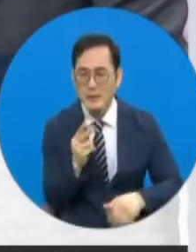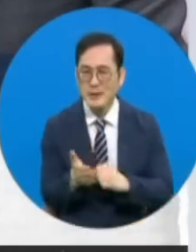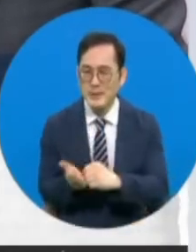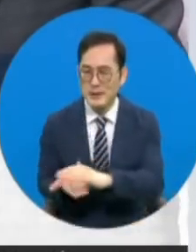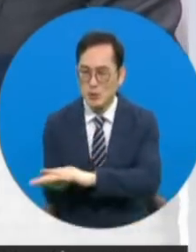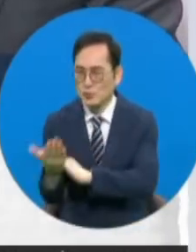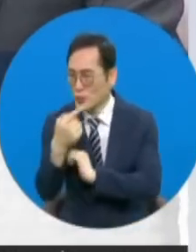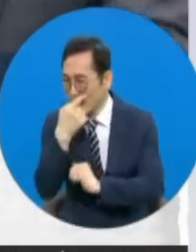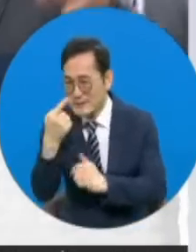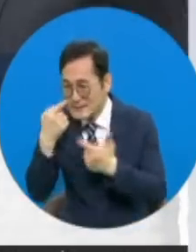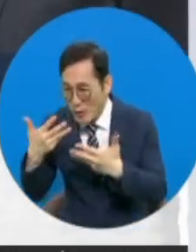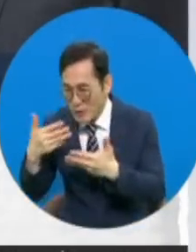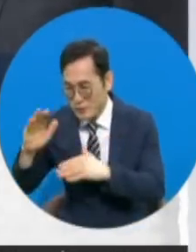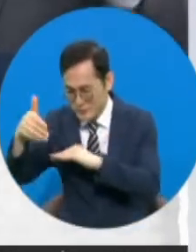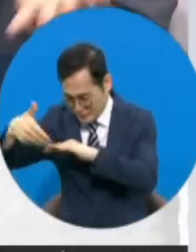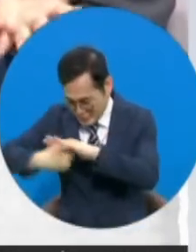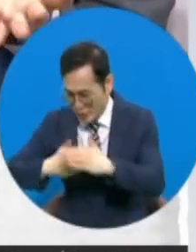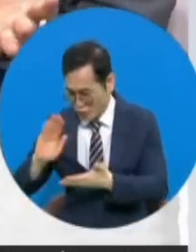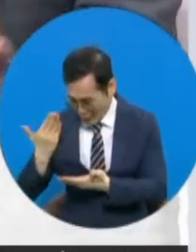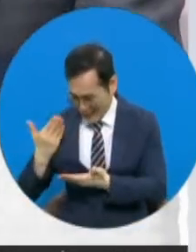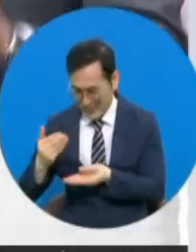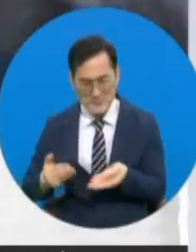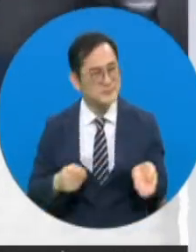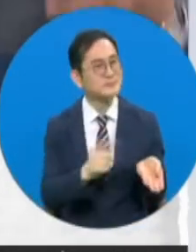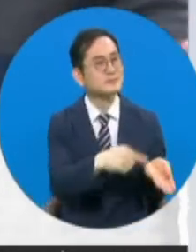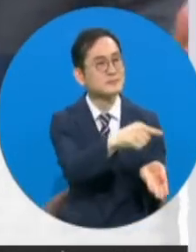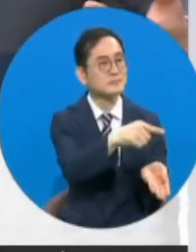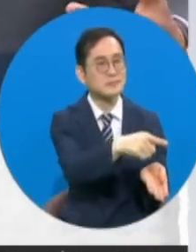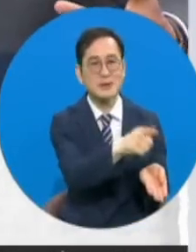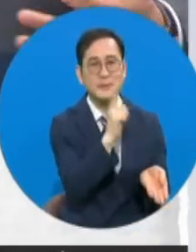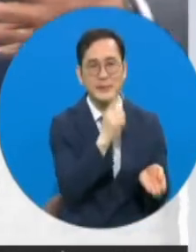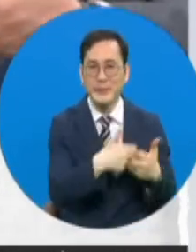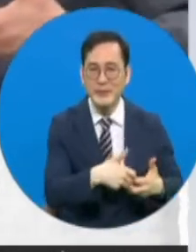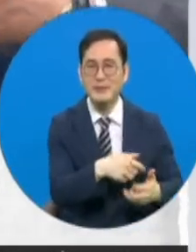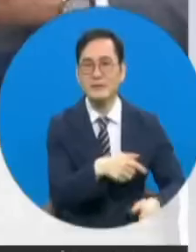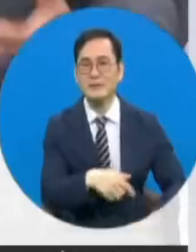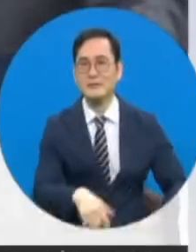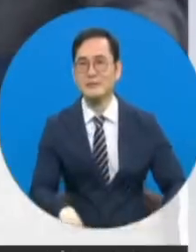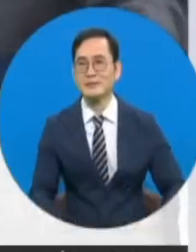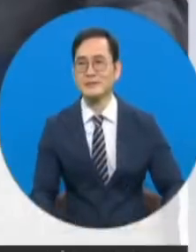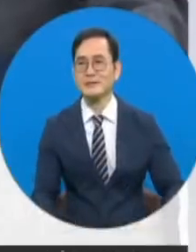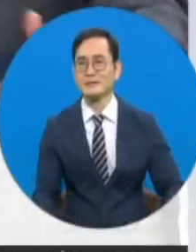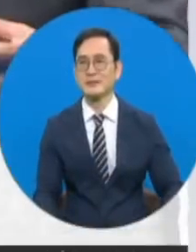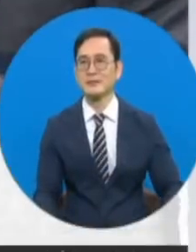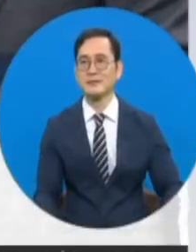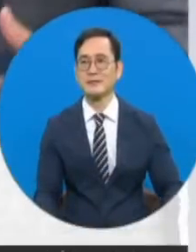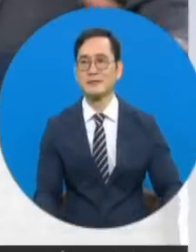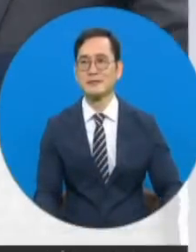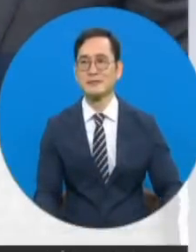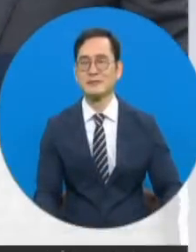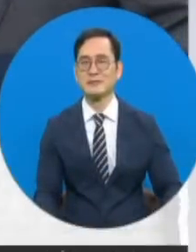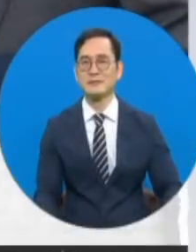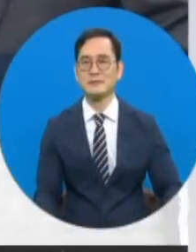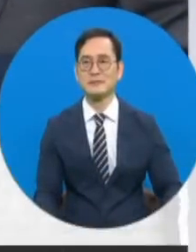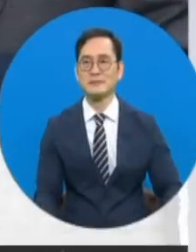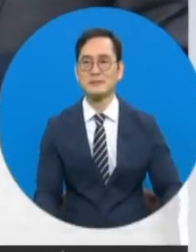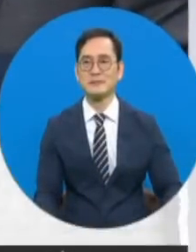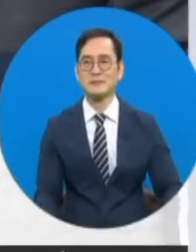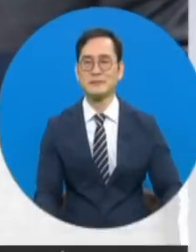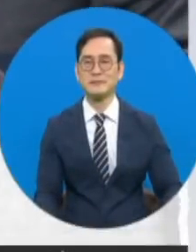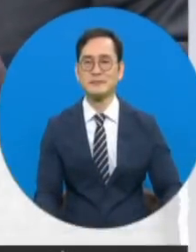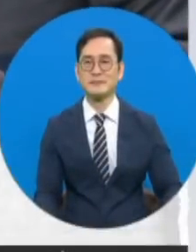있다고 생각이 들어요 그렇군요 특히 선거관리위원장 자체 그냥 대법관위를 그냥 형식적으로 와 있고 사무총장이 다